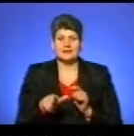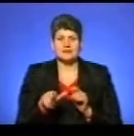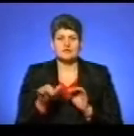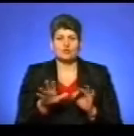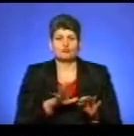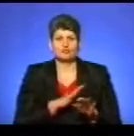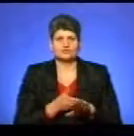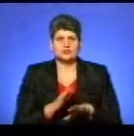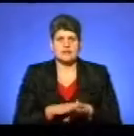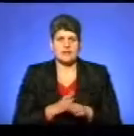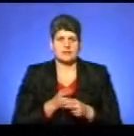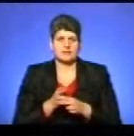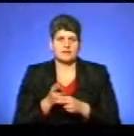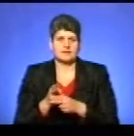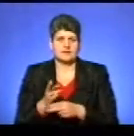рух.